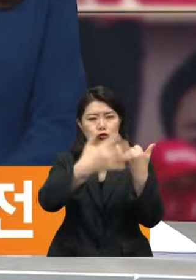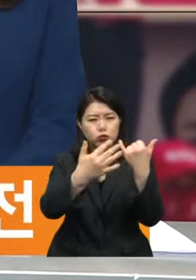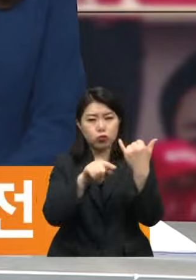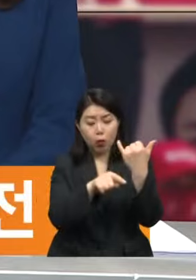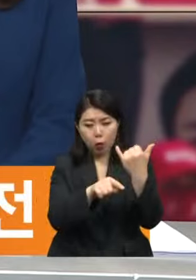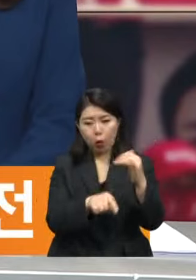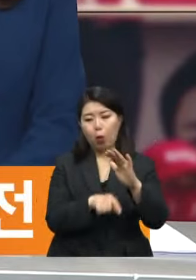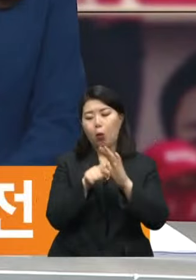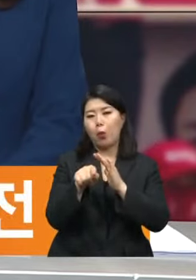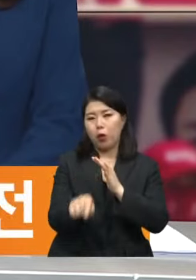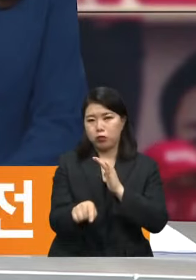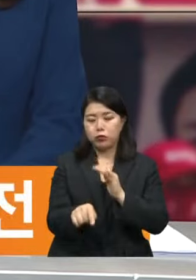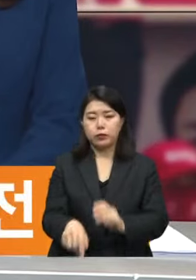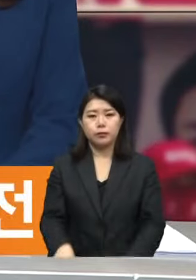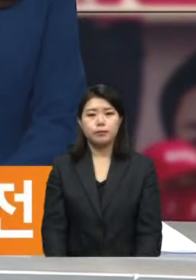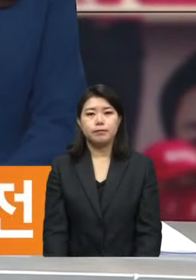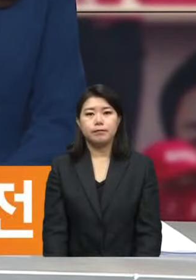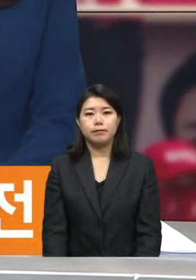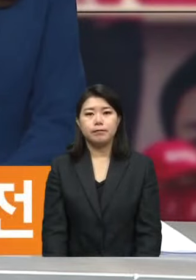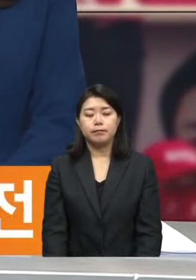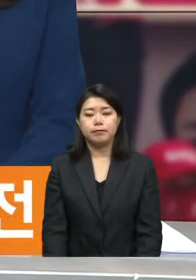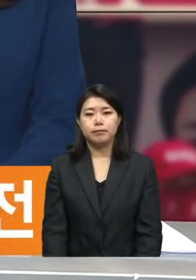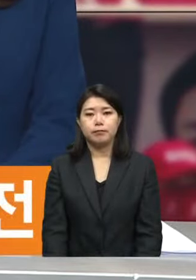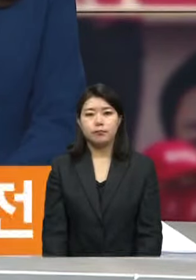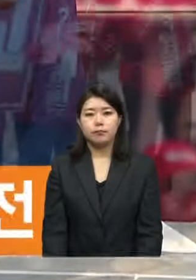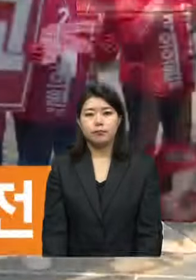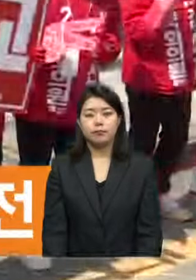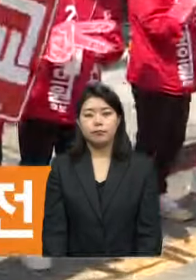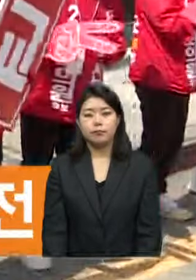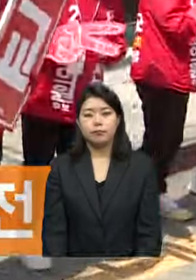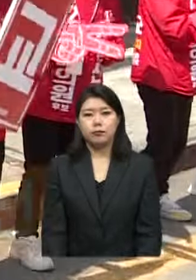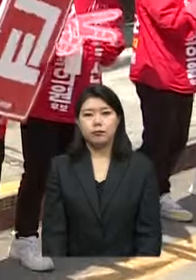운영자들까지 이곳을 찾고 있는 상황입니다. 신승훈 기자입니다.